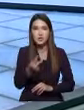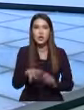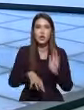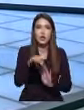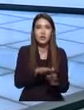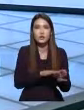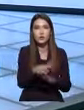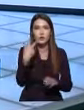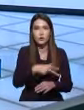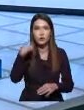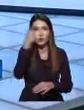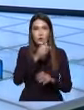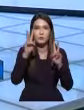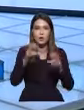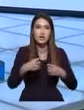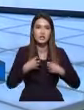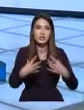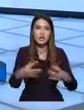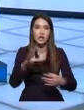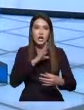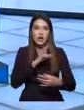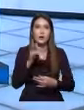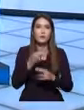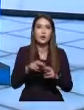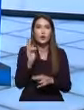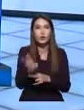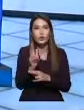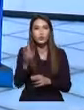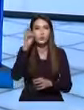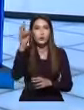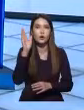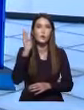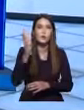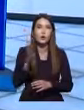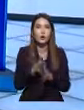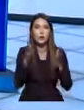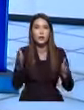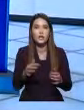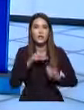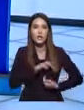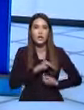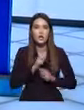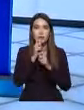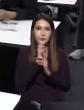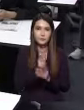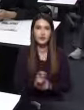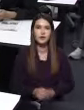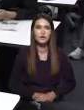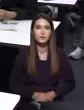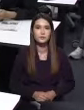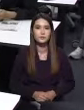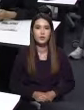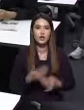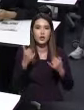олжалы 30 жыл атауымен салтанатты шара өтті. Жиында ұлағатты ұстаздар ұлт болашағы үшін еткен ерен еңбектер үшін марапатталды. Білім мен